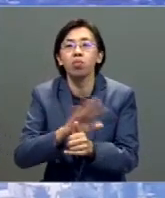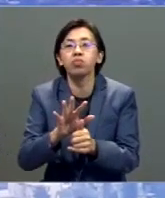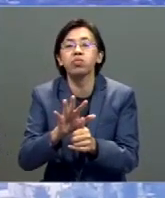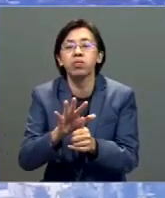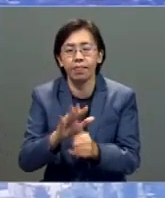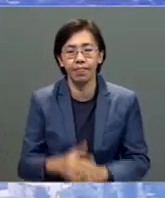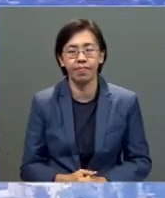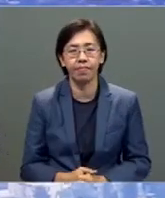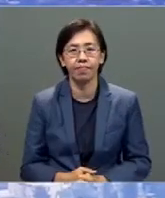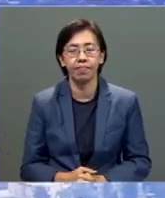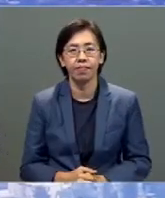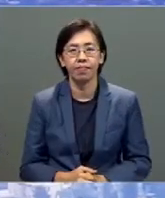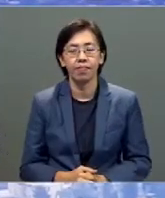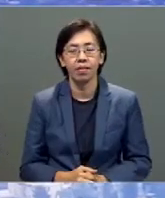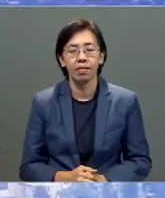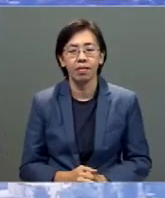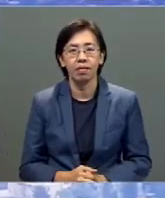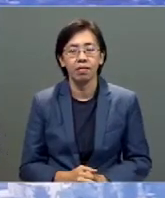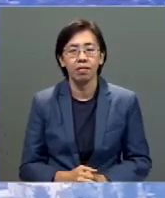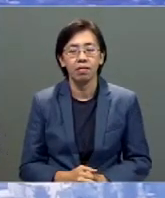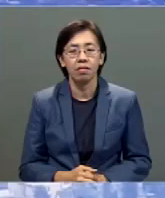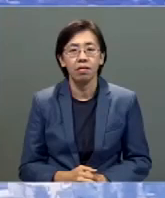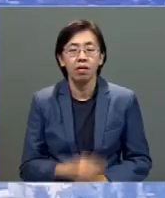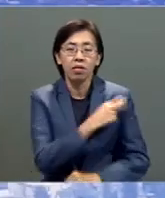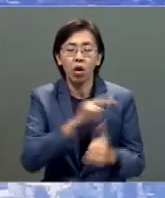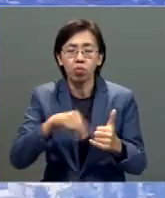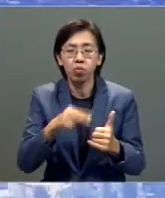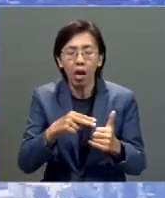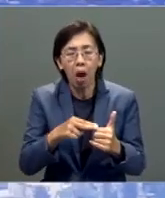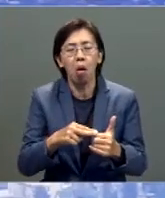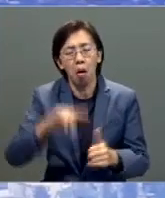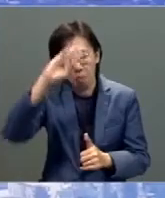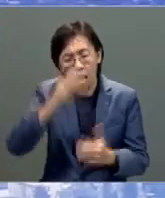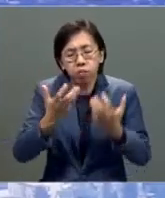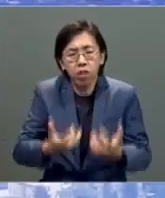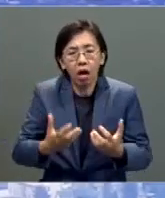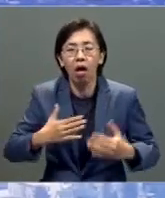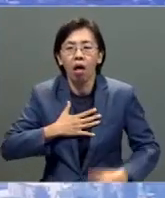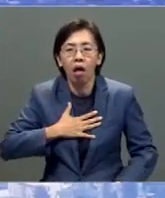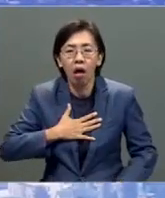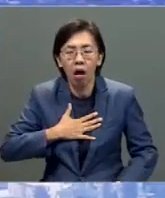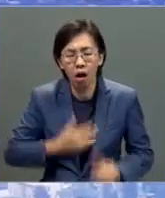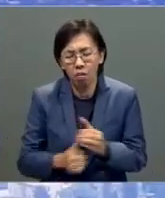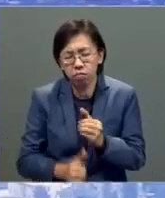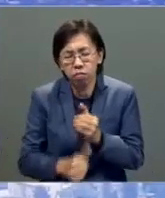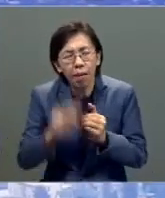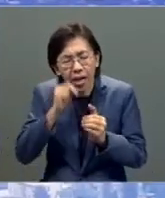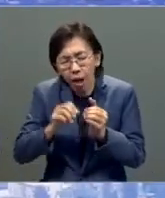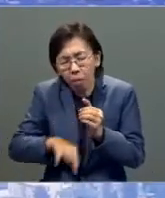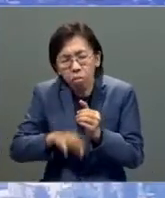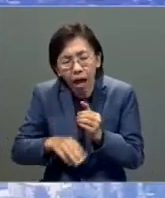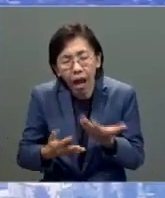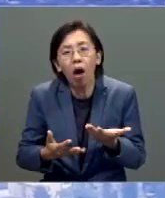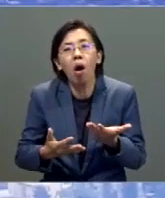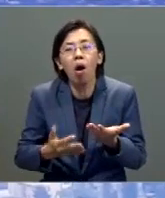โควิด-19ขณะรักษาตัวก็มีอาการทรุดลงนะครับเหนื่อยหอบถ่ายเหลวแล้วก็ไม่ดีขึ้นแล้ว